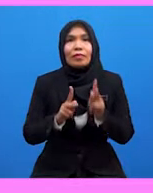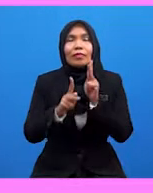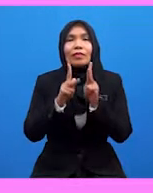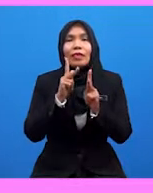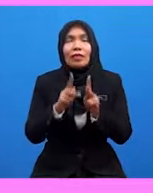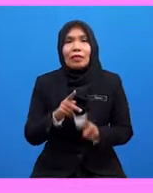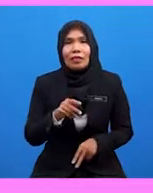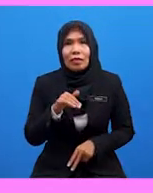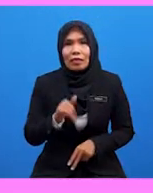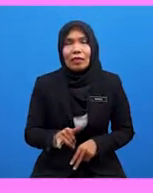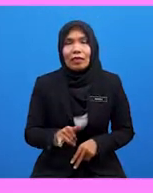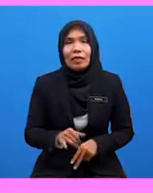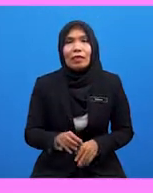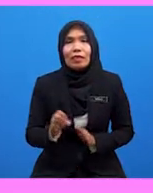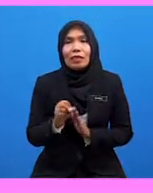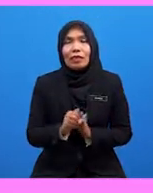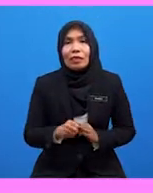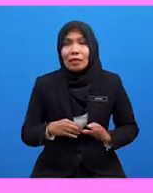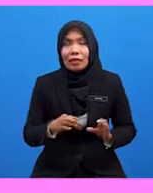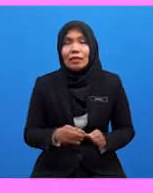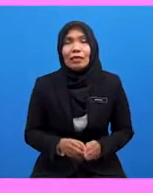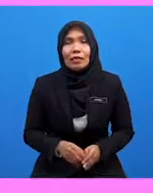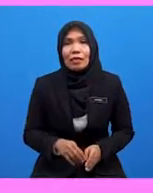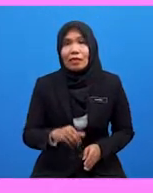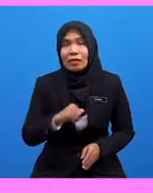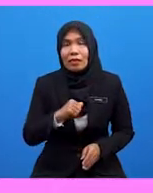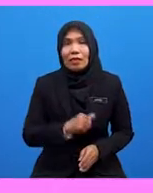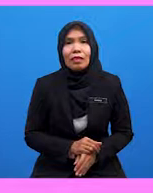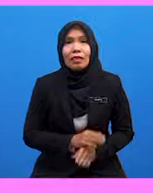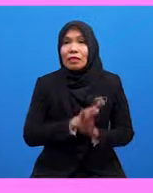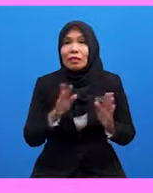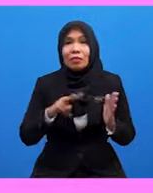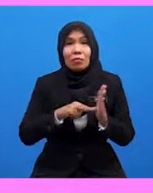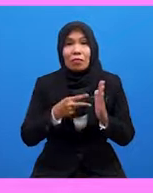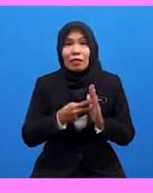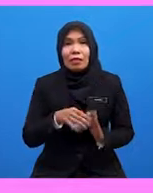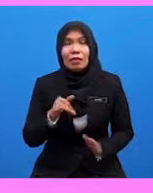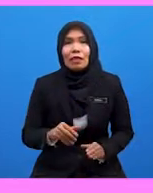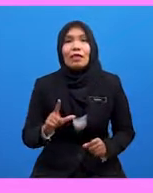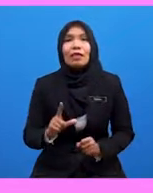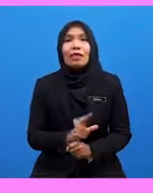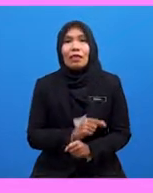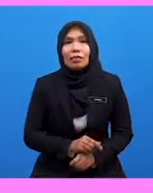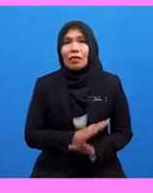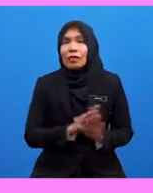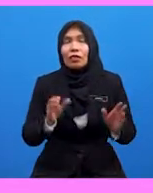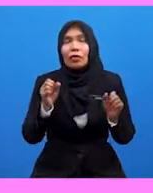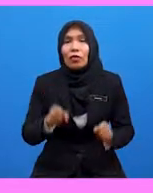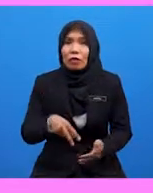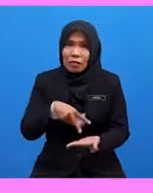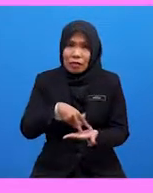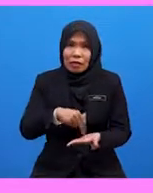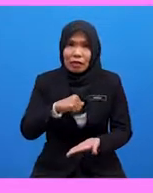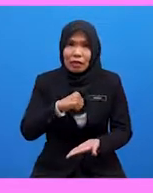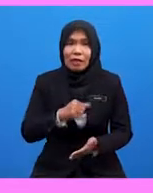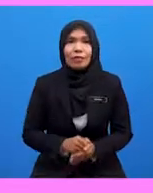yang secara tersendiri tidak mempunyai makna yang lengkap atau tidak boleh berdiri sendiri.